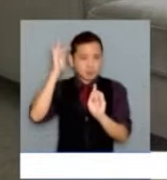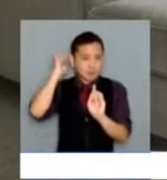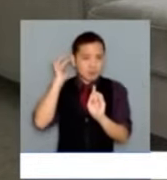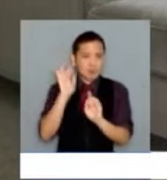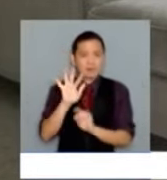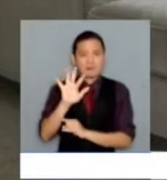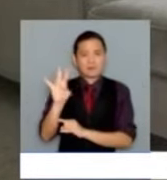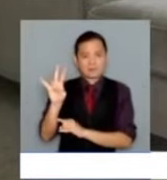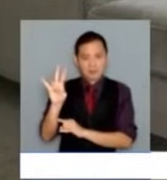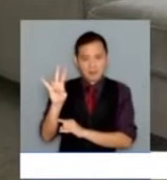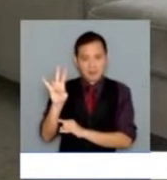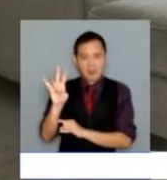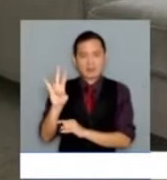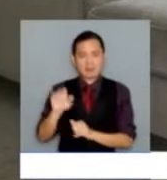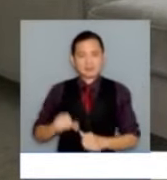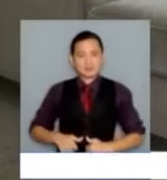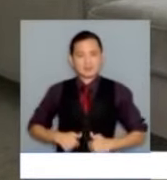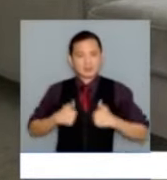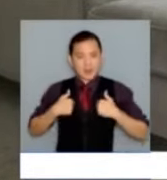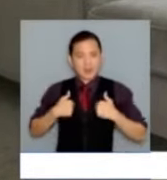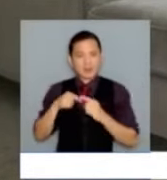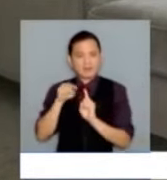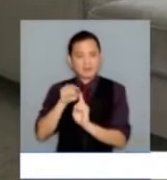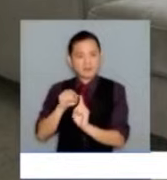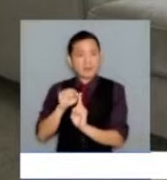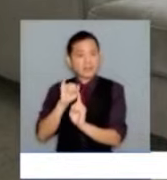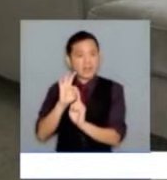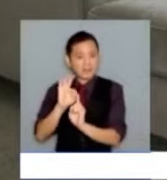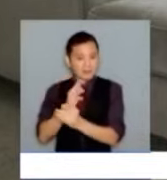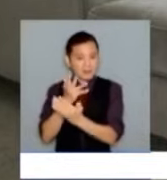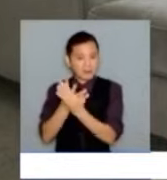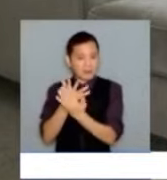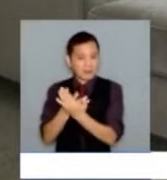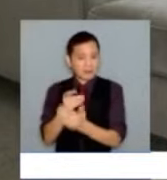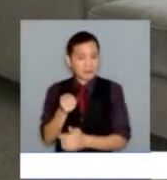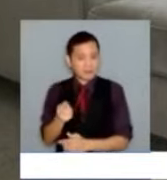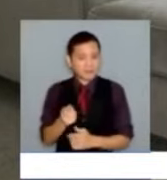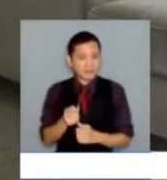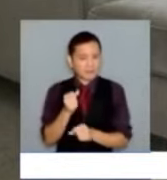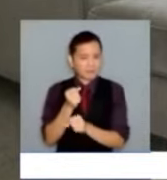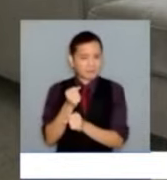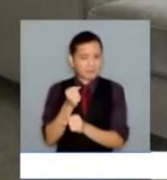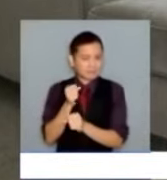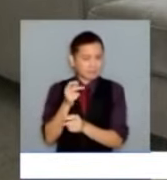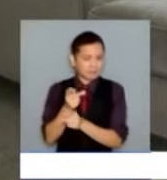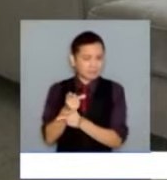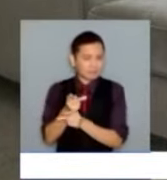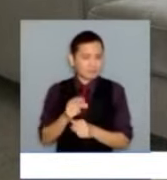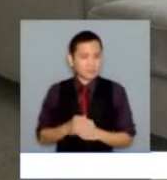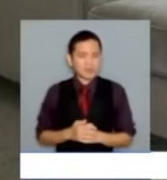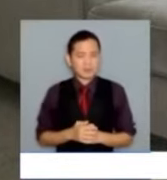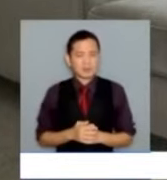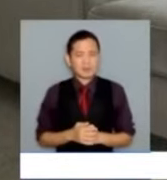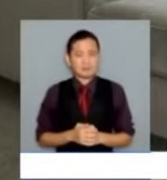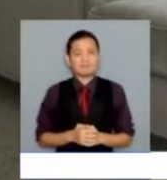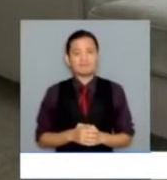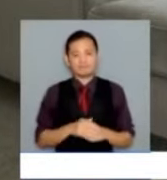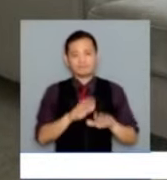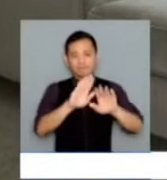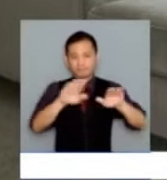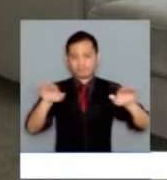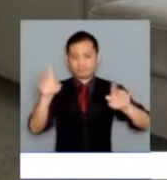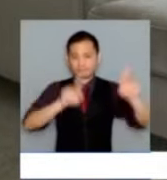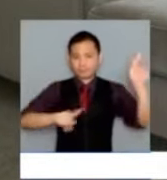survival ng mga tarsiers in captivity. So paalala naman sa mga vlogger natin out there, isipin din mabuti